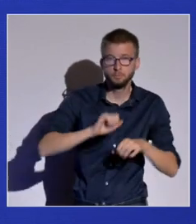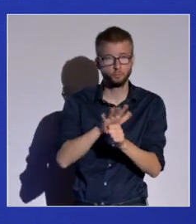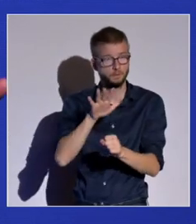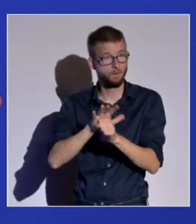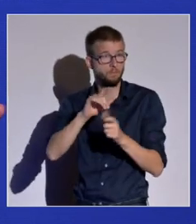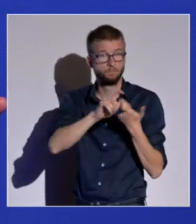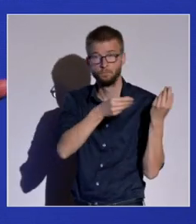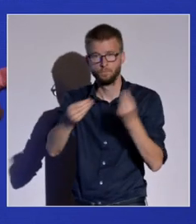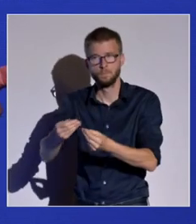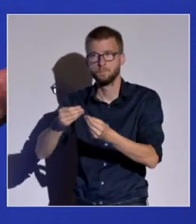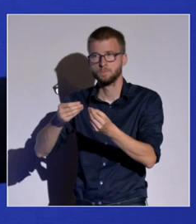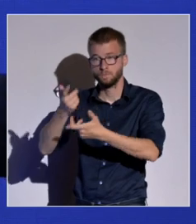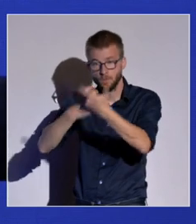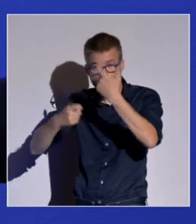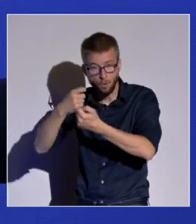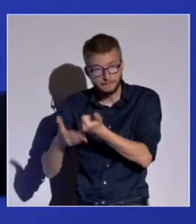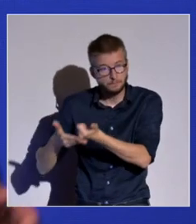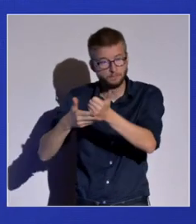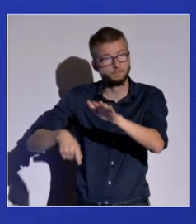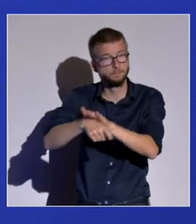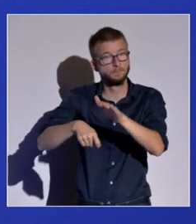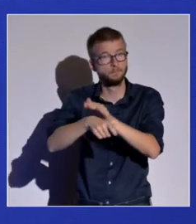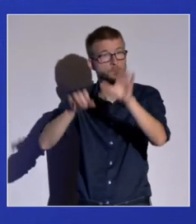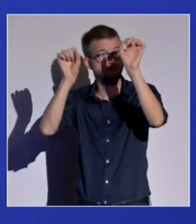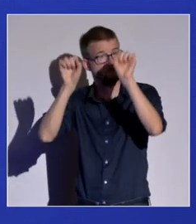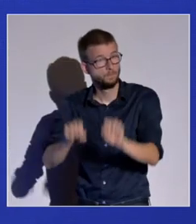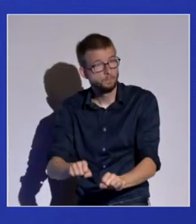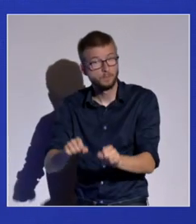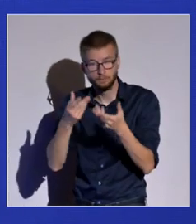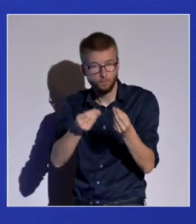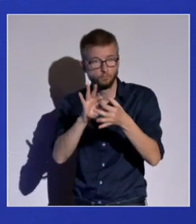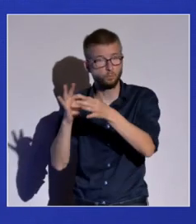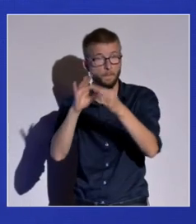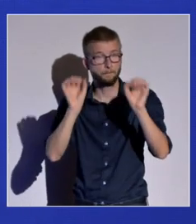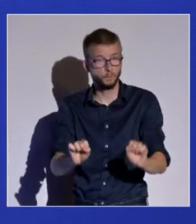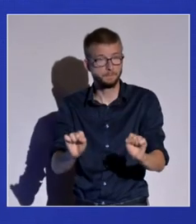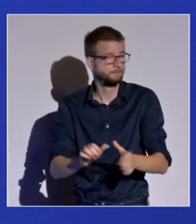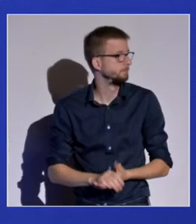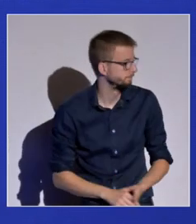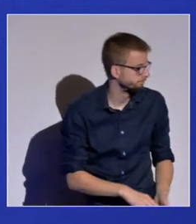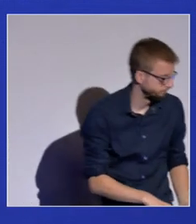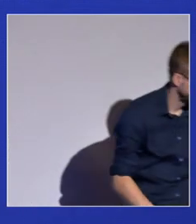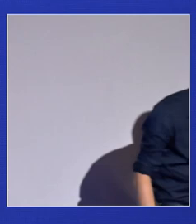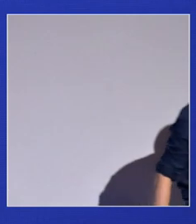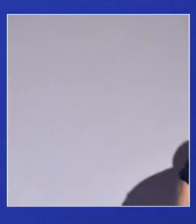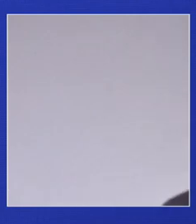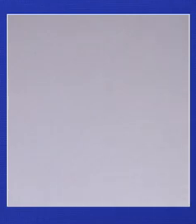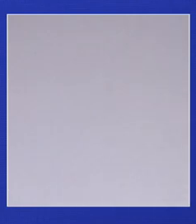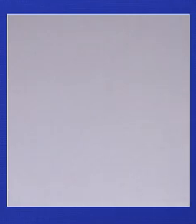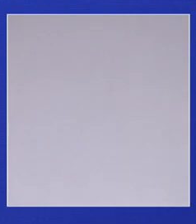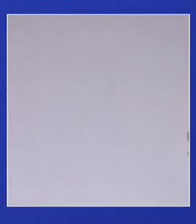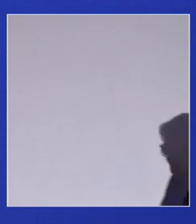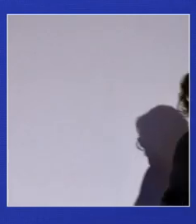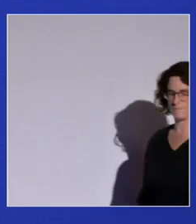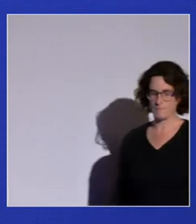soutenu par un mouvement économique qui permette cette solidarité-là. Et la France